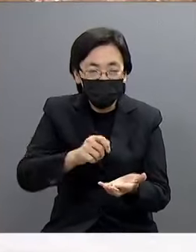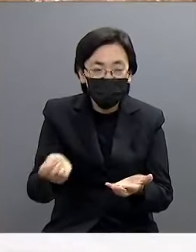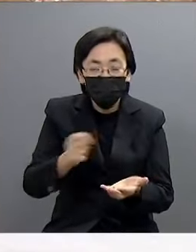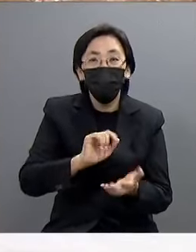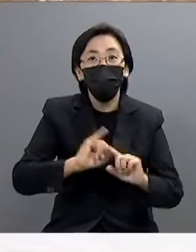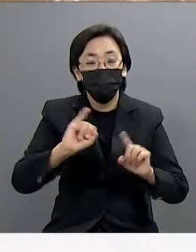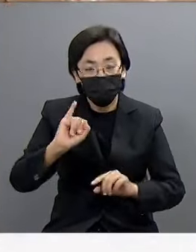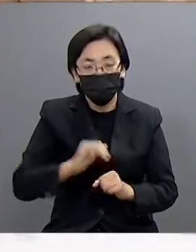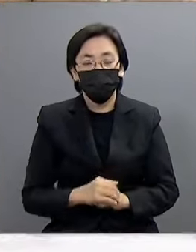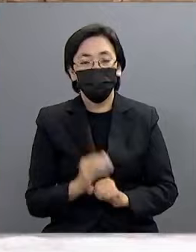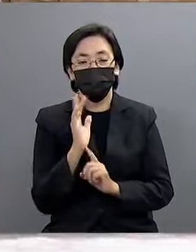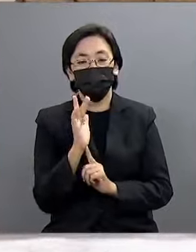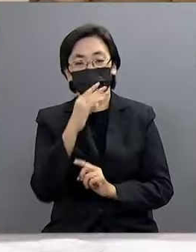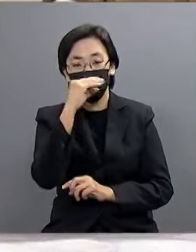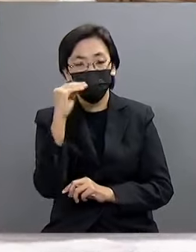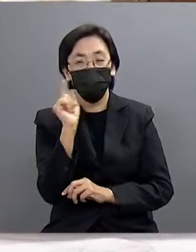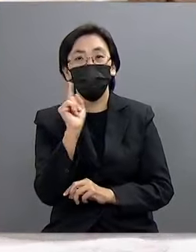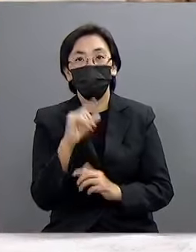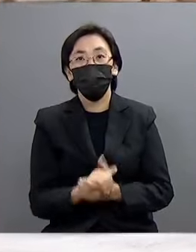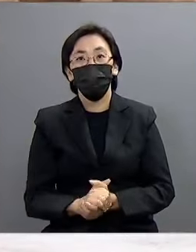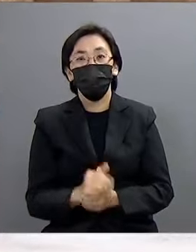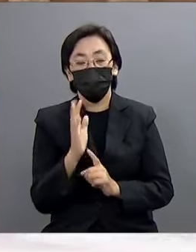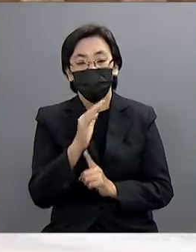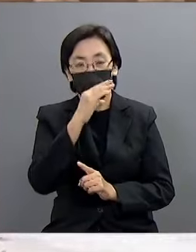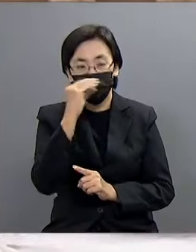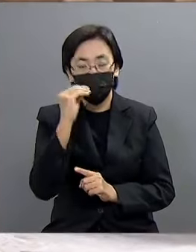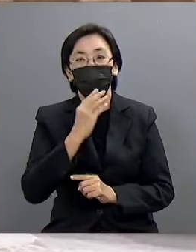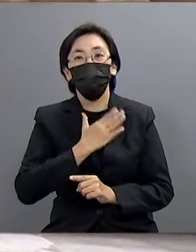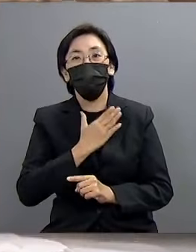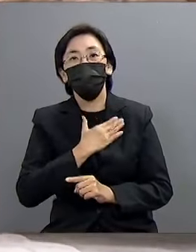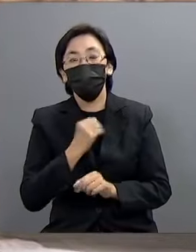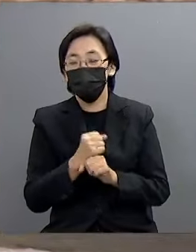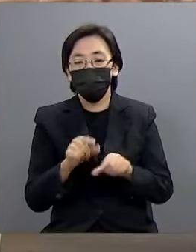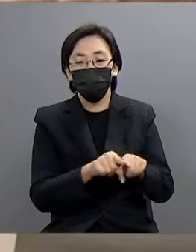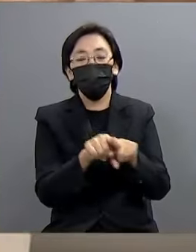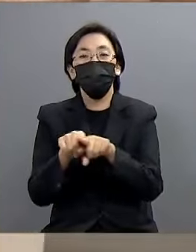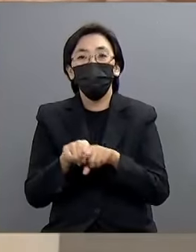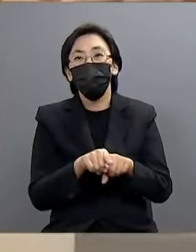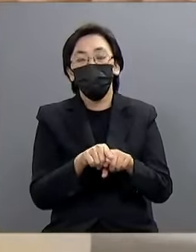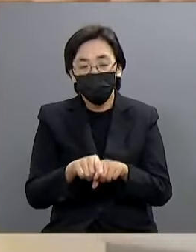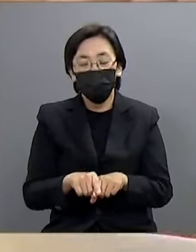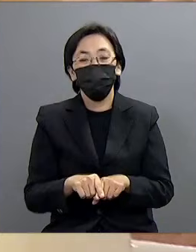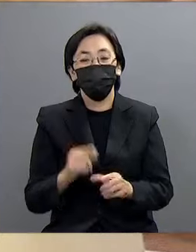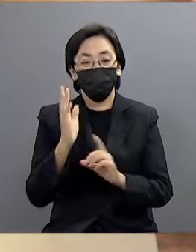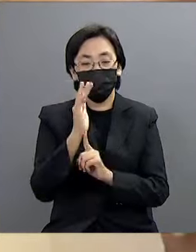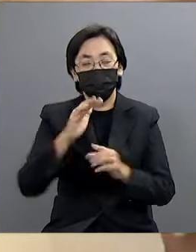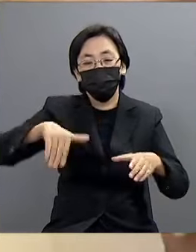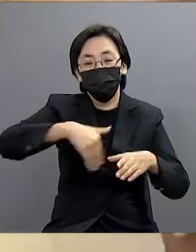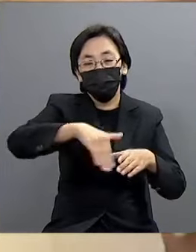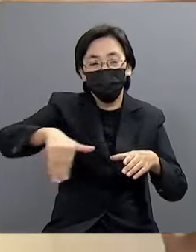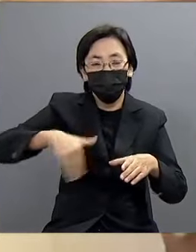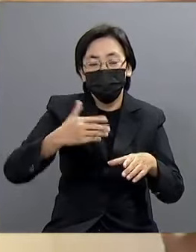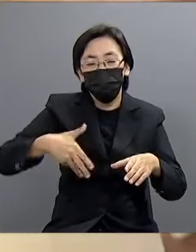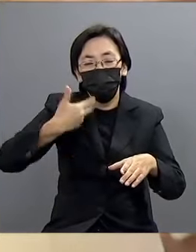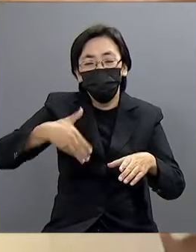อมก็คือเริ่มต้นมันคือการที่เราทำเหมือนกันหมดคือการแบบว่าละลายเทียน ละลายเทียน ละลายเทียนก่อนแล้วก็ผส